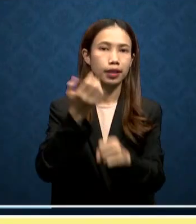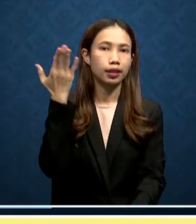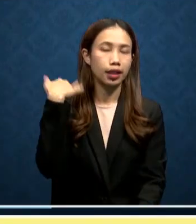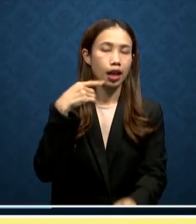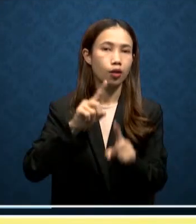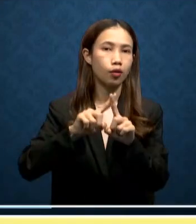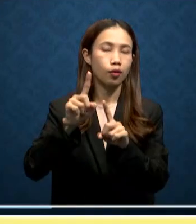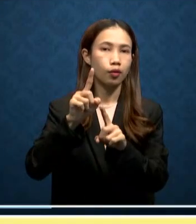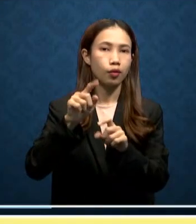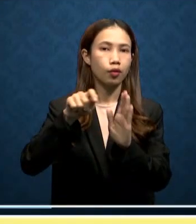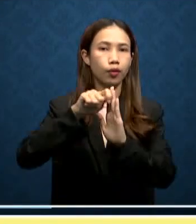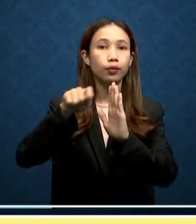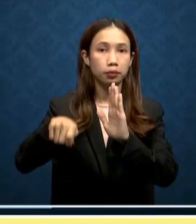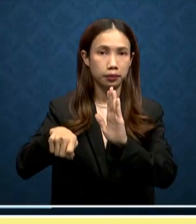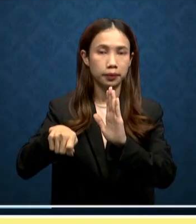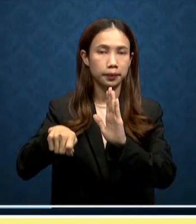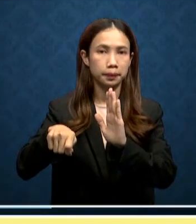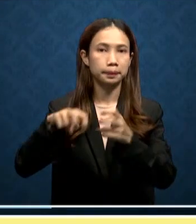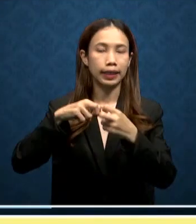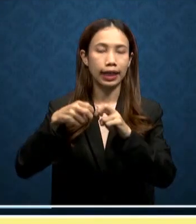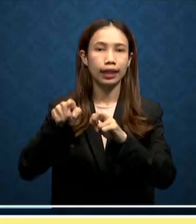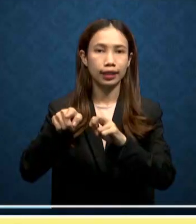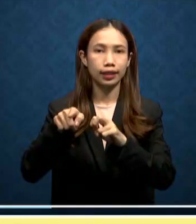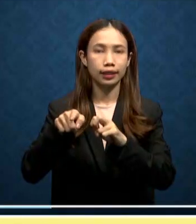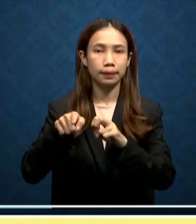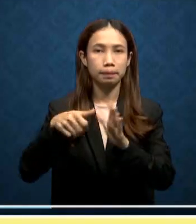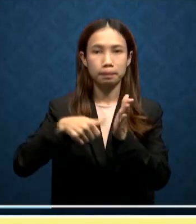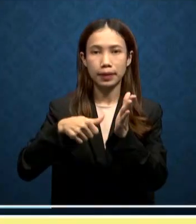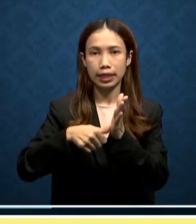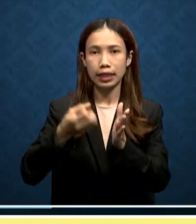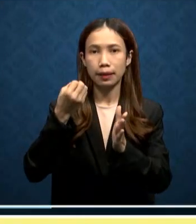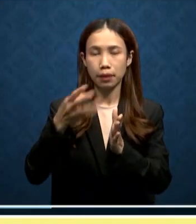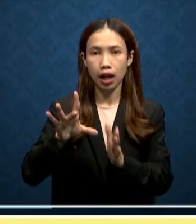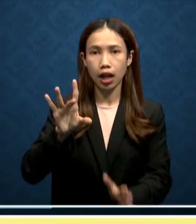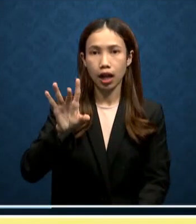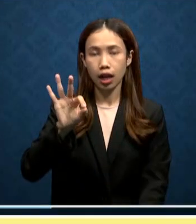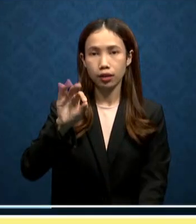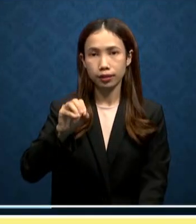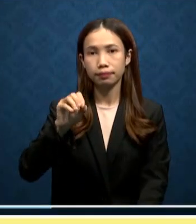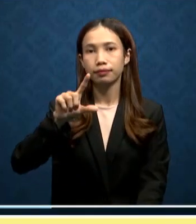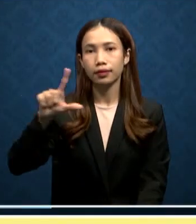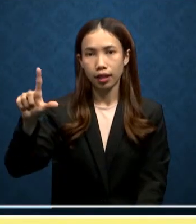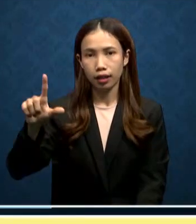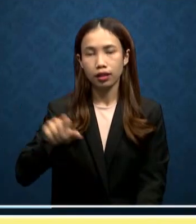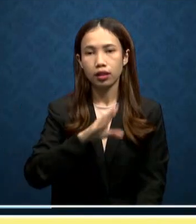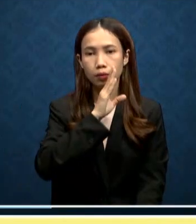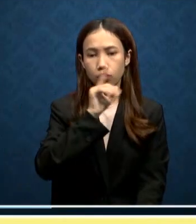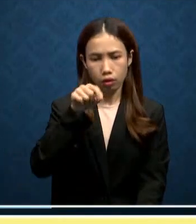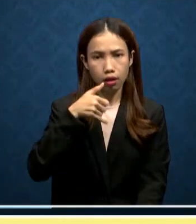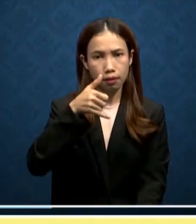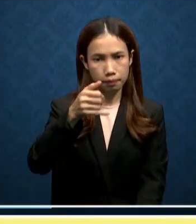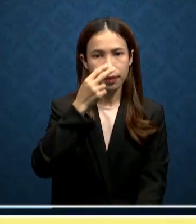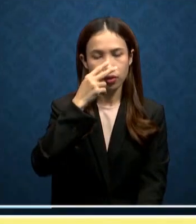หนึเนี่ยนครราชสีมานะเอ่อมีหนี้มากที่สุดคือ 90ล้านผมก็บอกว่าท่านลงต้องลงไปดู